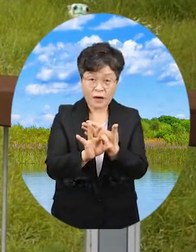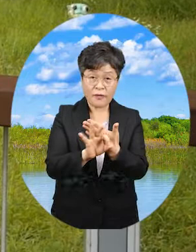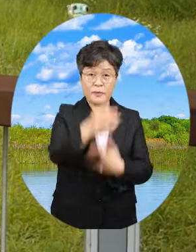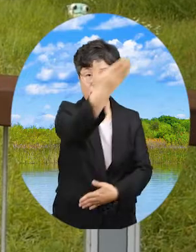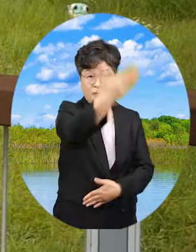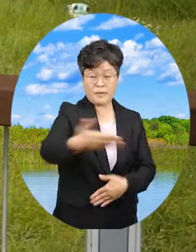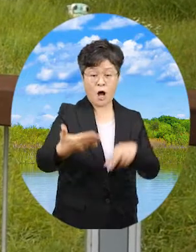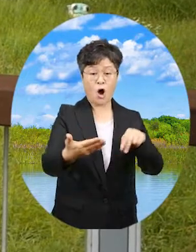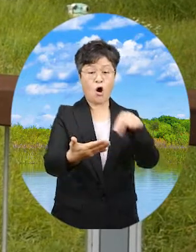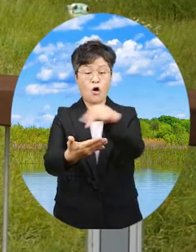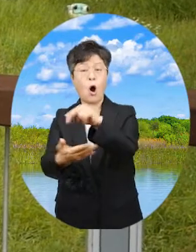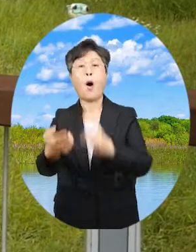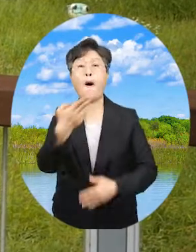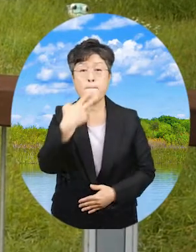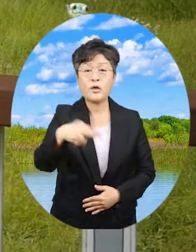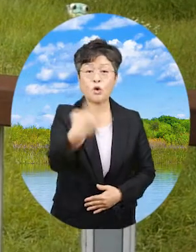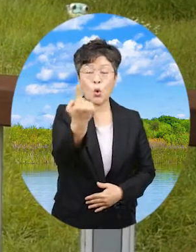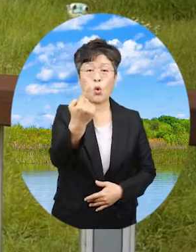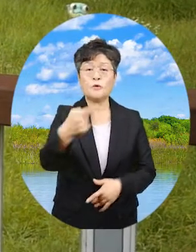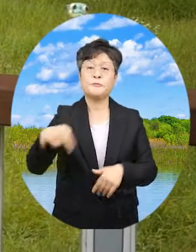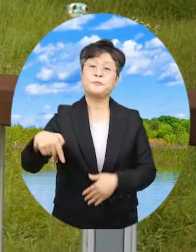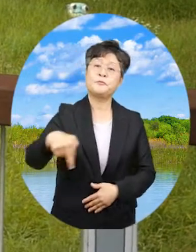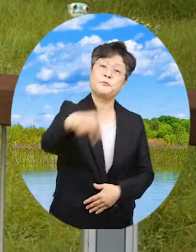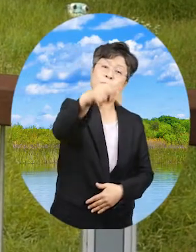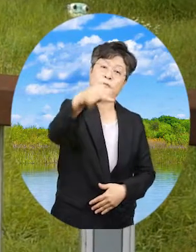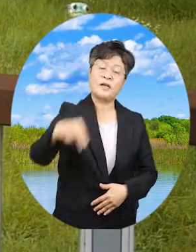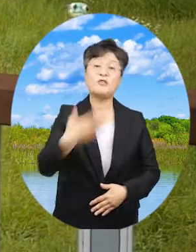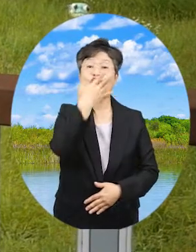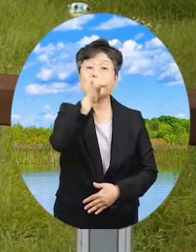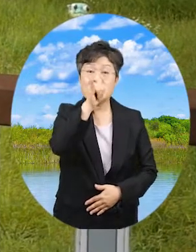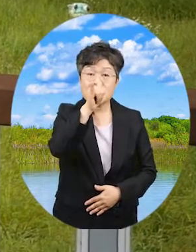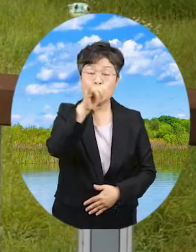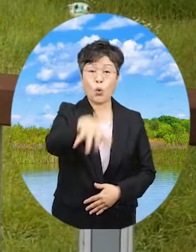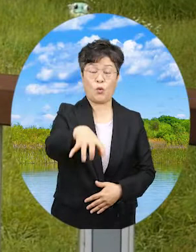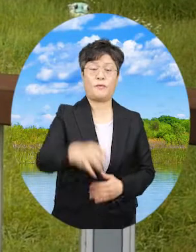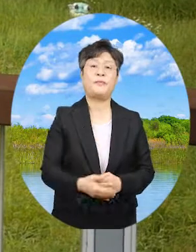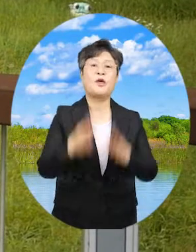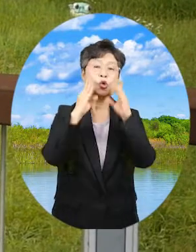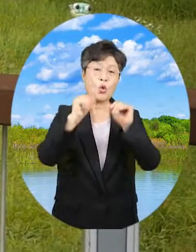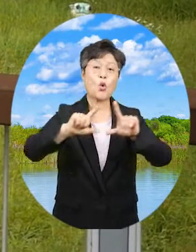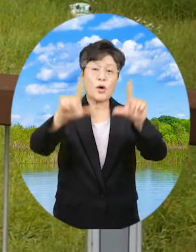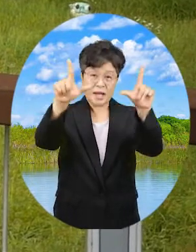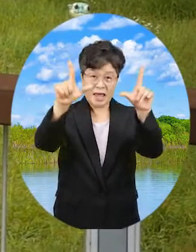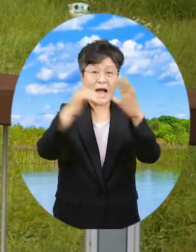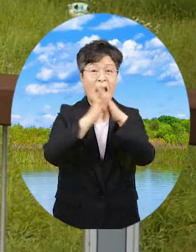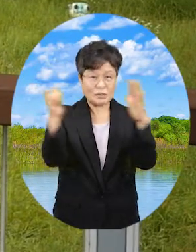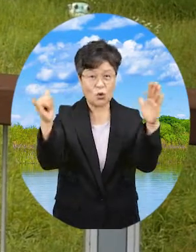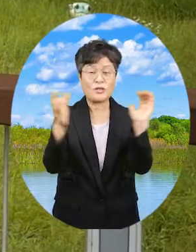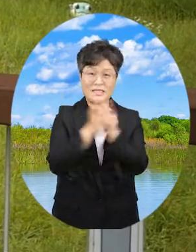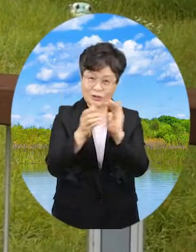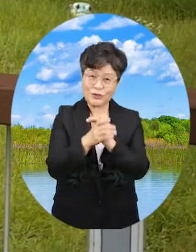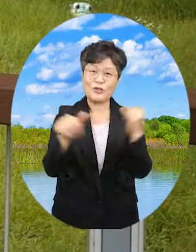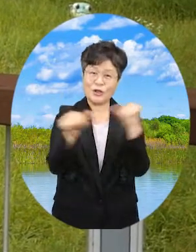걷지 않고 건너지 않아도 산책을 할 수 있는 장소로도 유명한데요. 토요일에 한번 가족들과